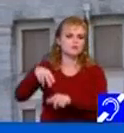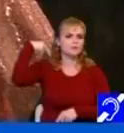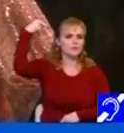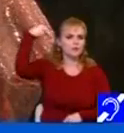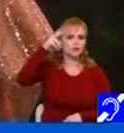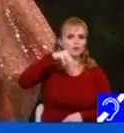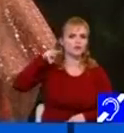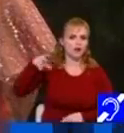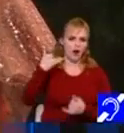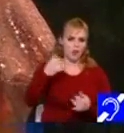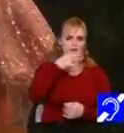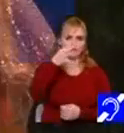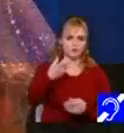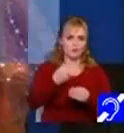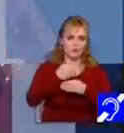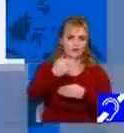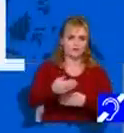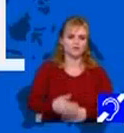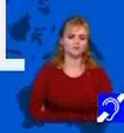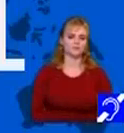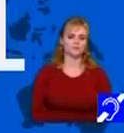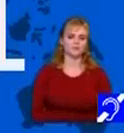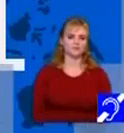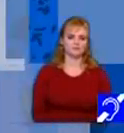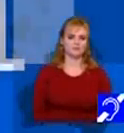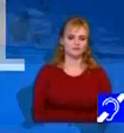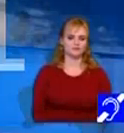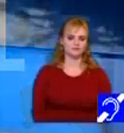Trump, vă spunem imediat în telejurnal.